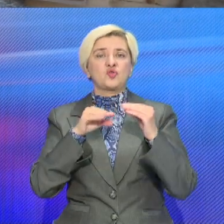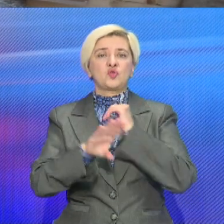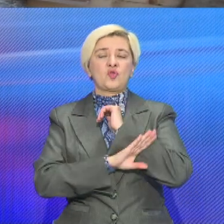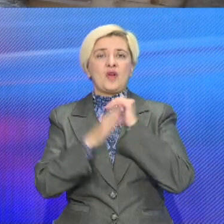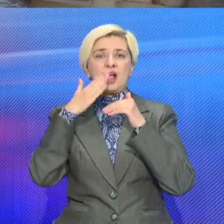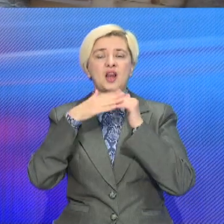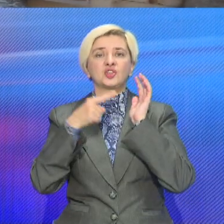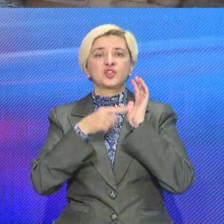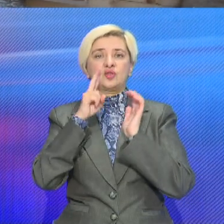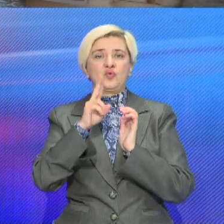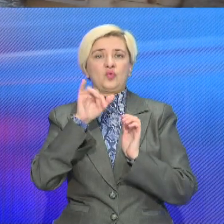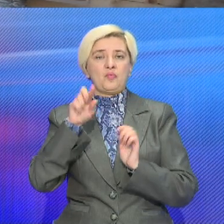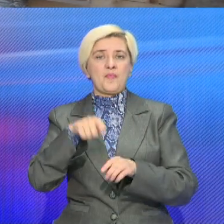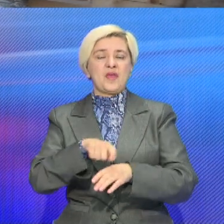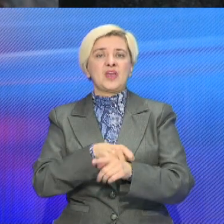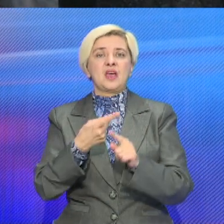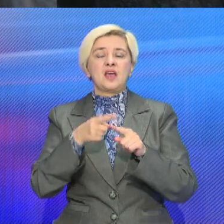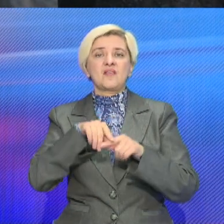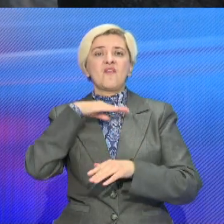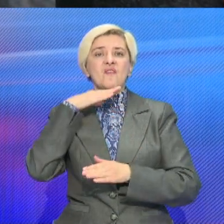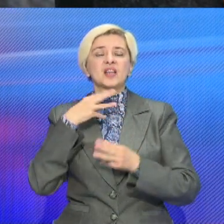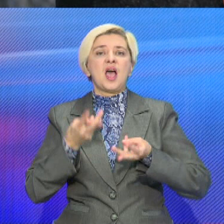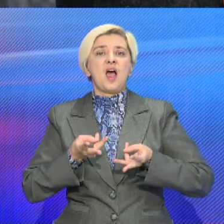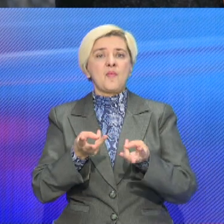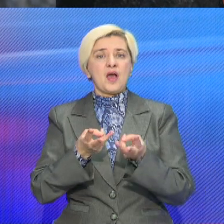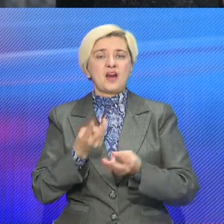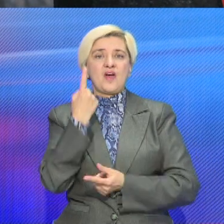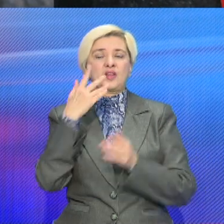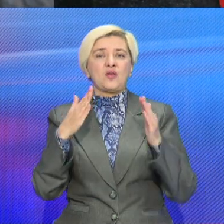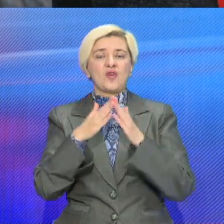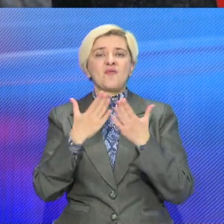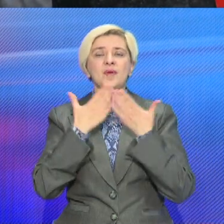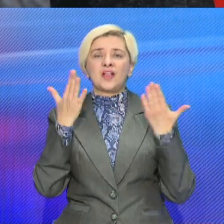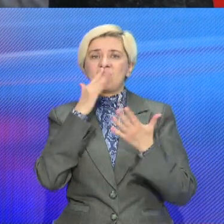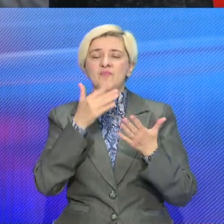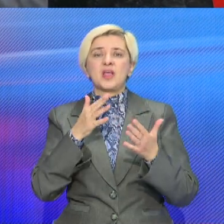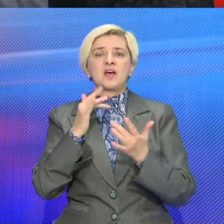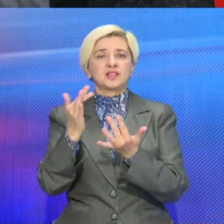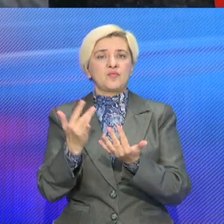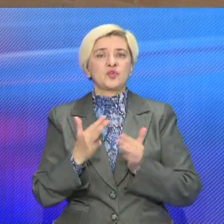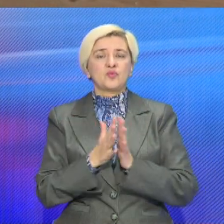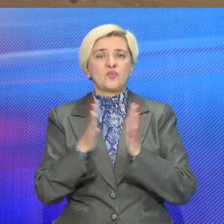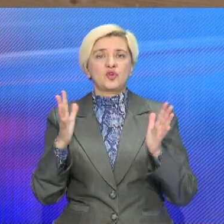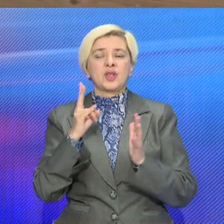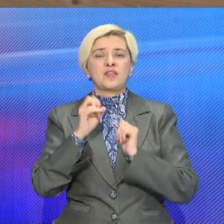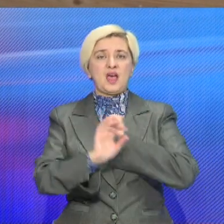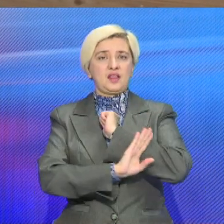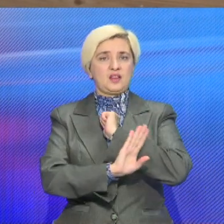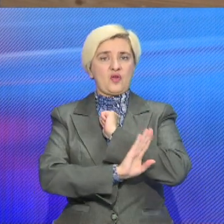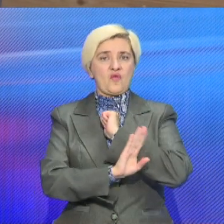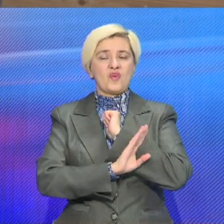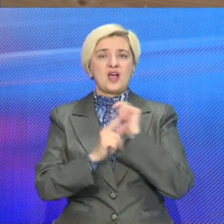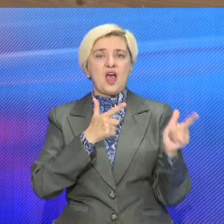кубометров гэтага хапае на обогрев одной хаты. У апошнія гады расте попыт на готовые дровы, каб самим не колоть полены.